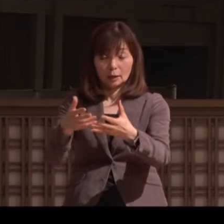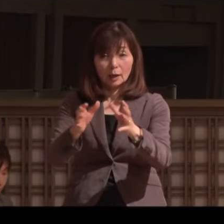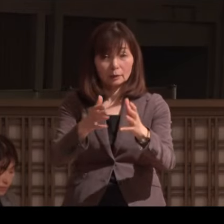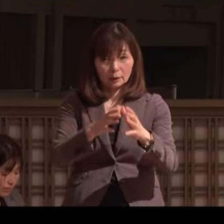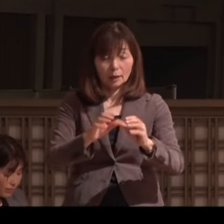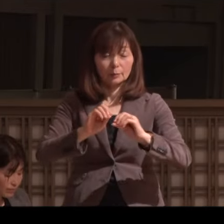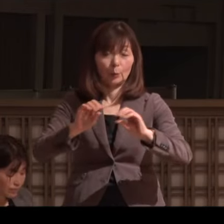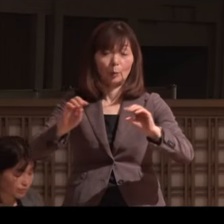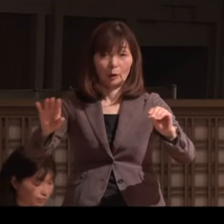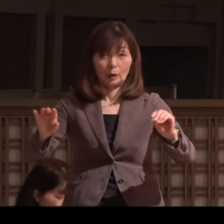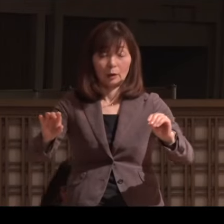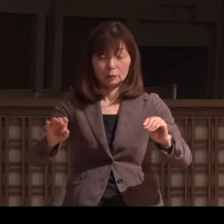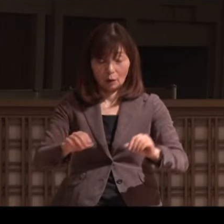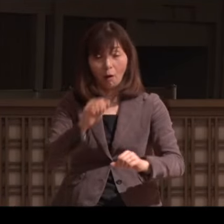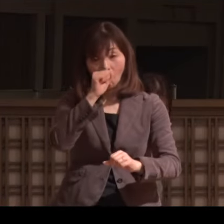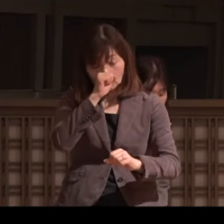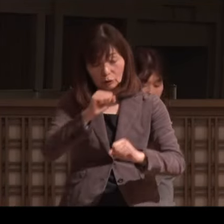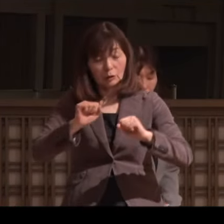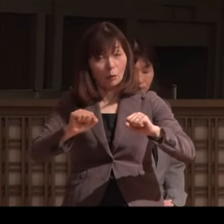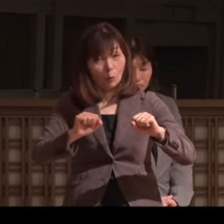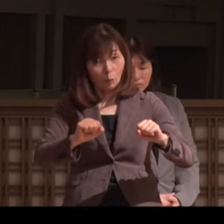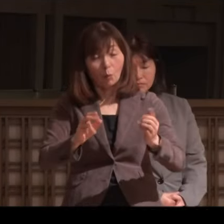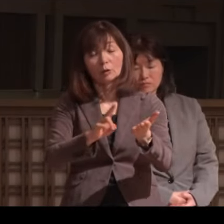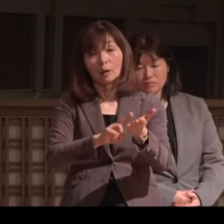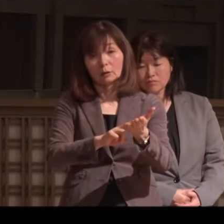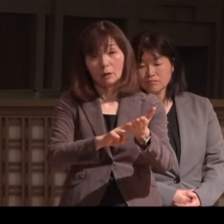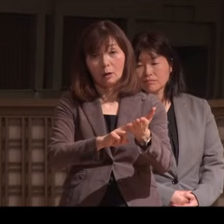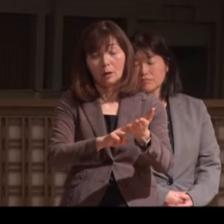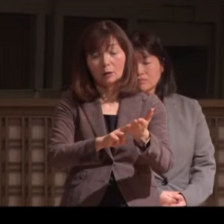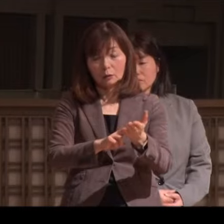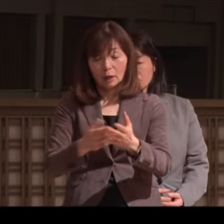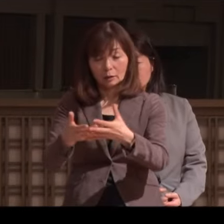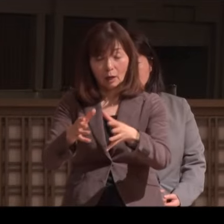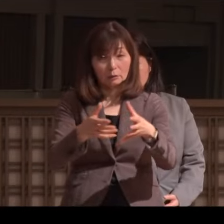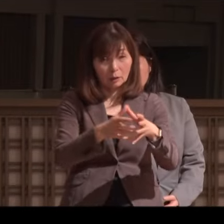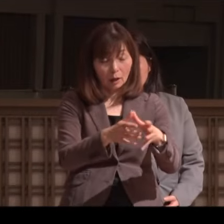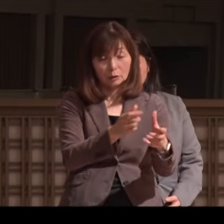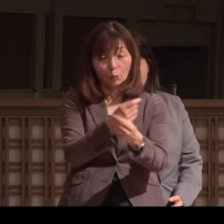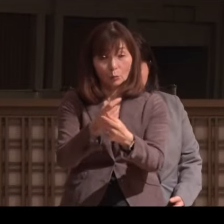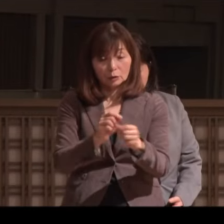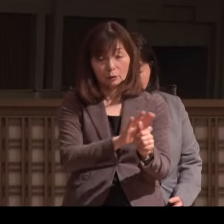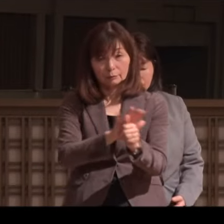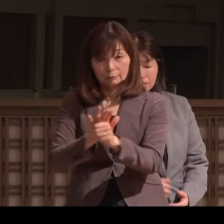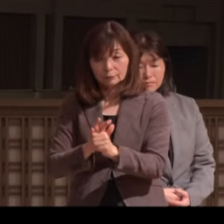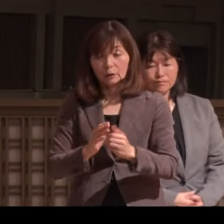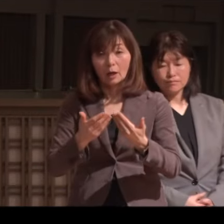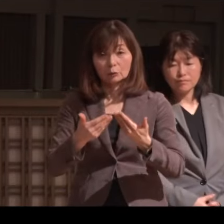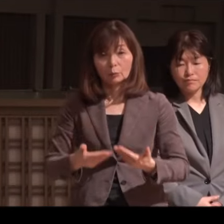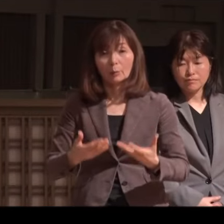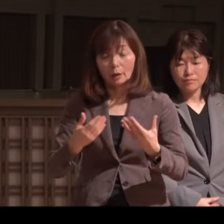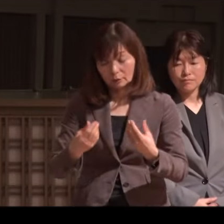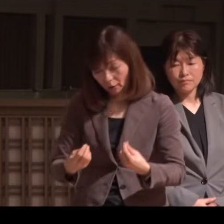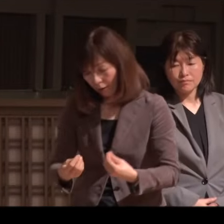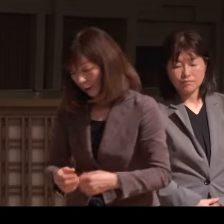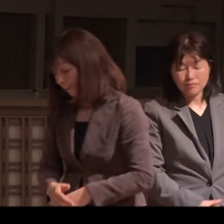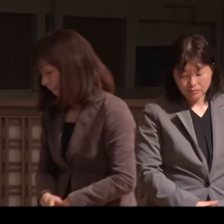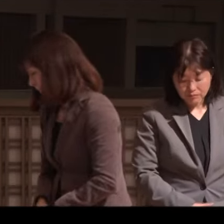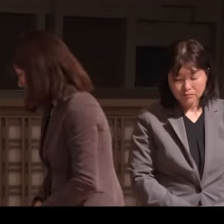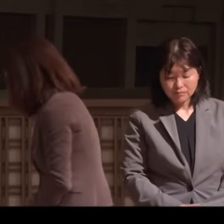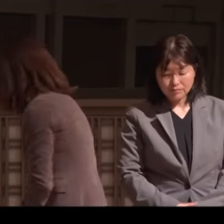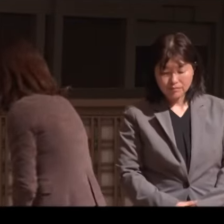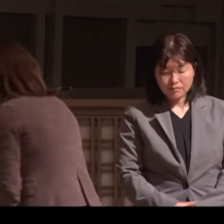受けたらやろうやろうということになりましたのでそこで横の連携がすごく深まってきましたそしてえこれは